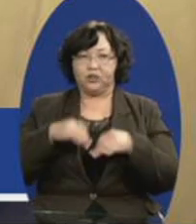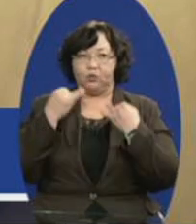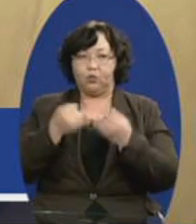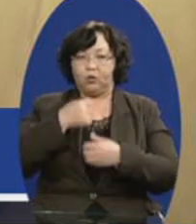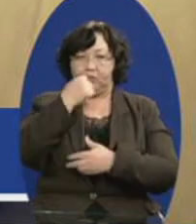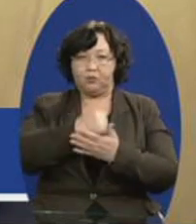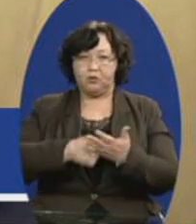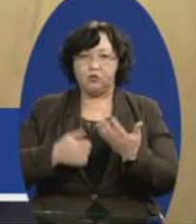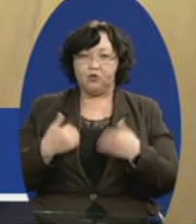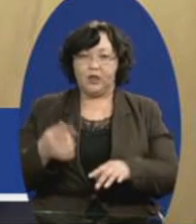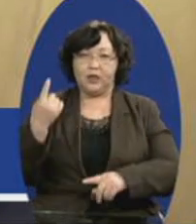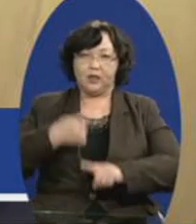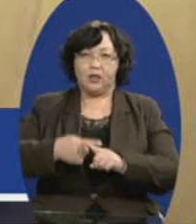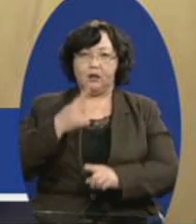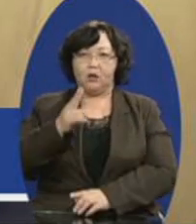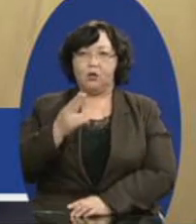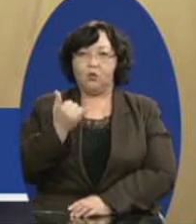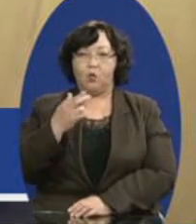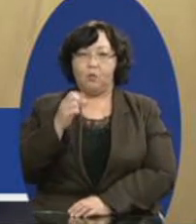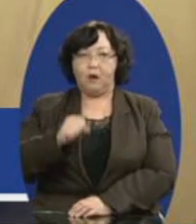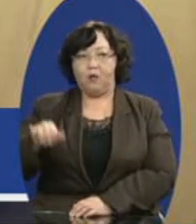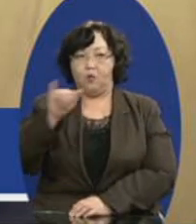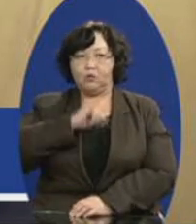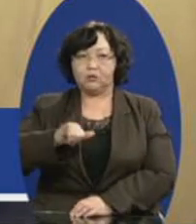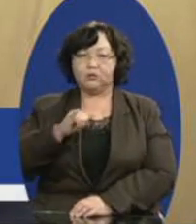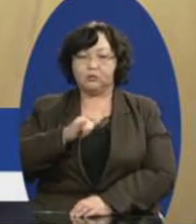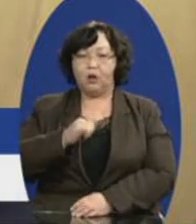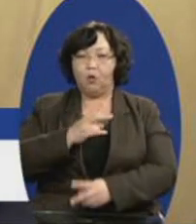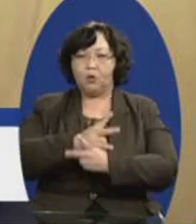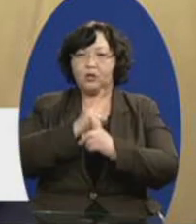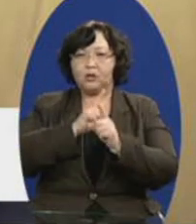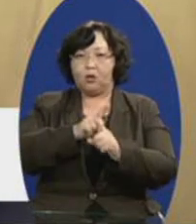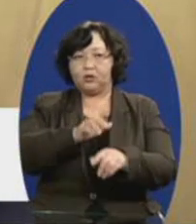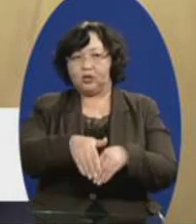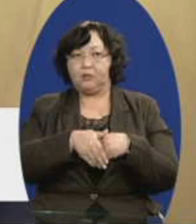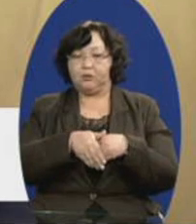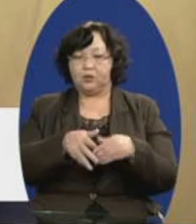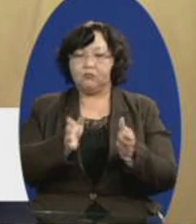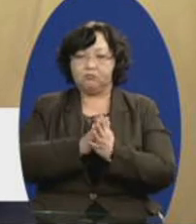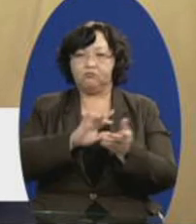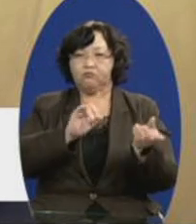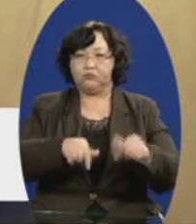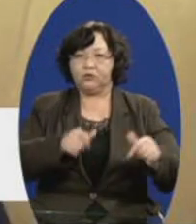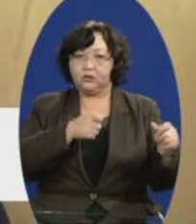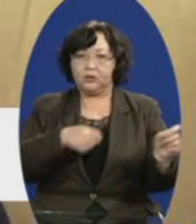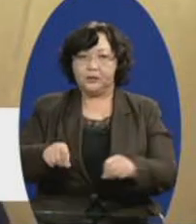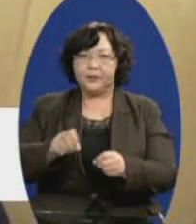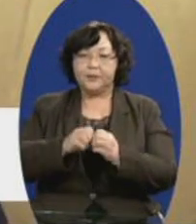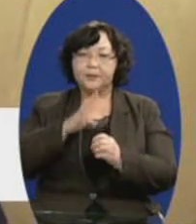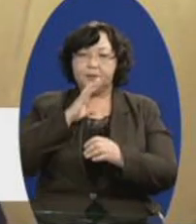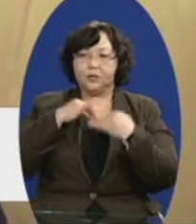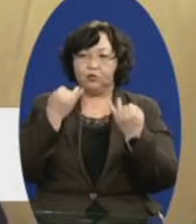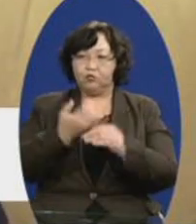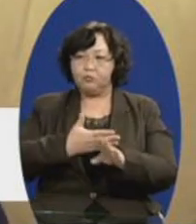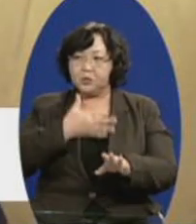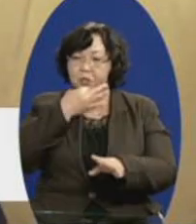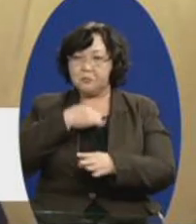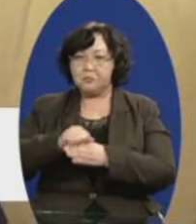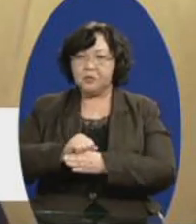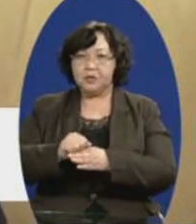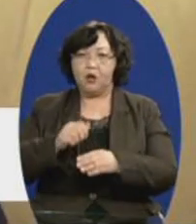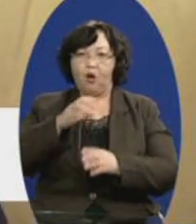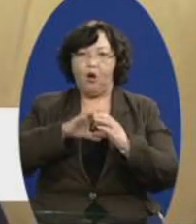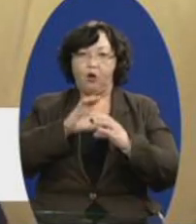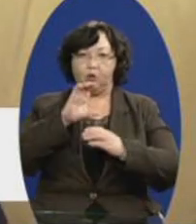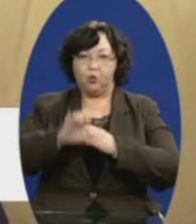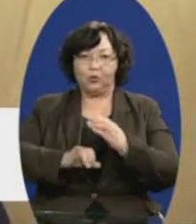нар бас Куб улстай эрх зүйн талаар харилцан туслалцах гэрээг их хурд өргөн мэдүүлээд ингээд явж байна. За мөн Интерполын шугамаар бас давхар